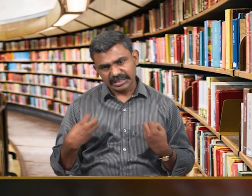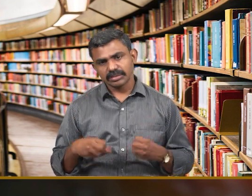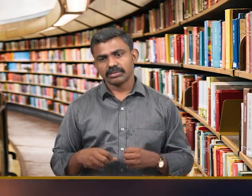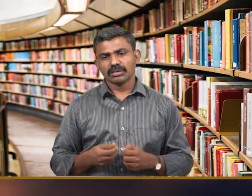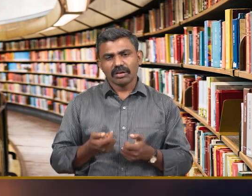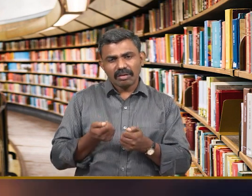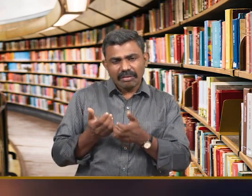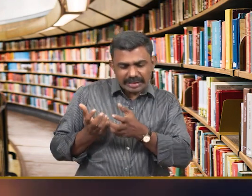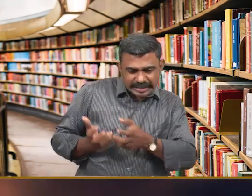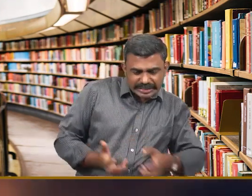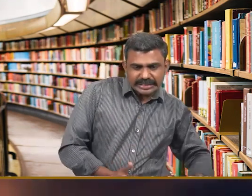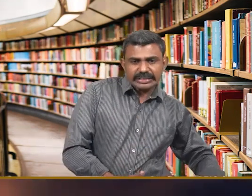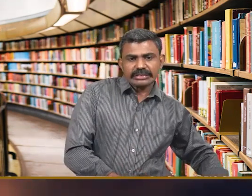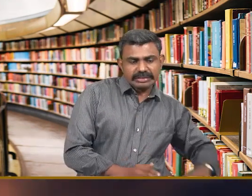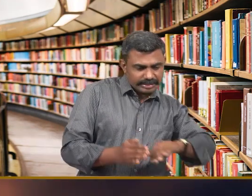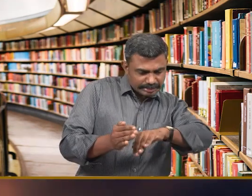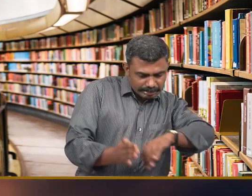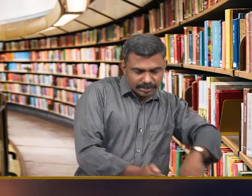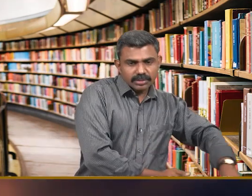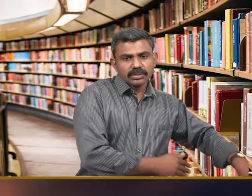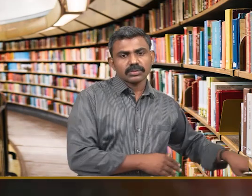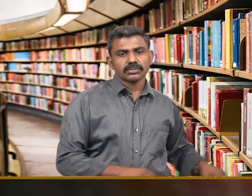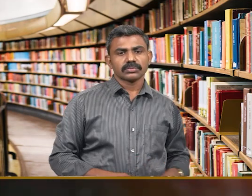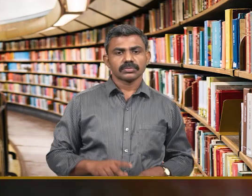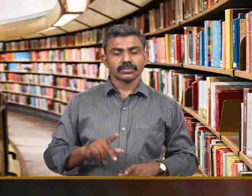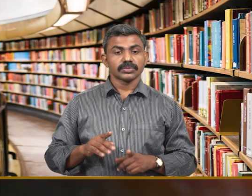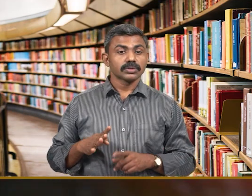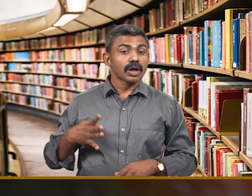விளைவாச்சில் மிகவும் ரொம்ப பாதிக்கப்பட்டு தான் இருந்தாங்க. அது மட்டும் இல்லாமல்